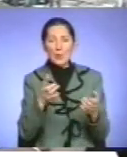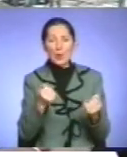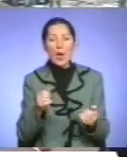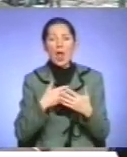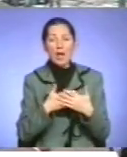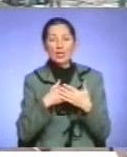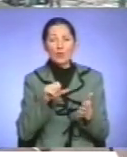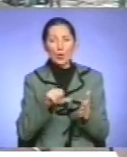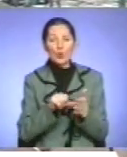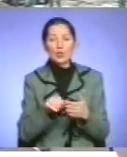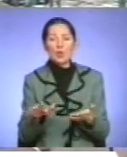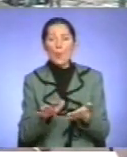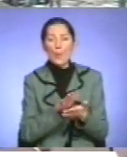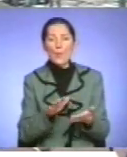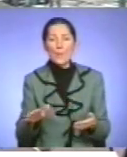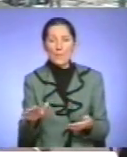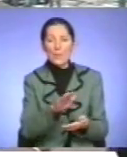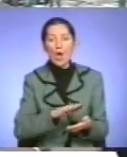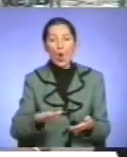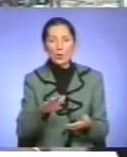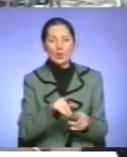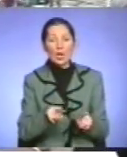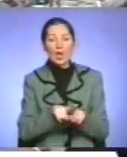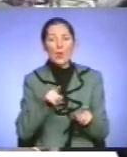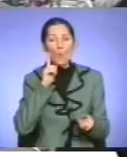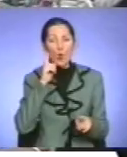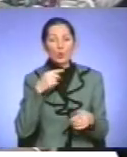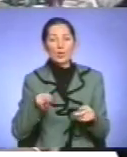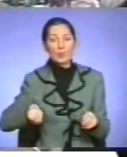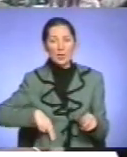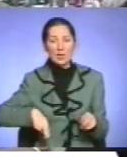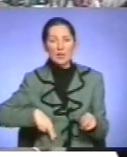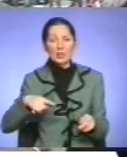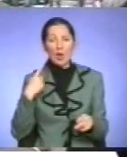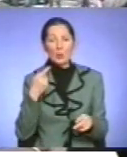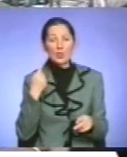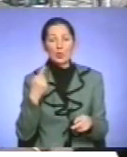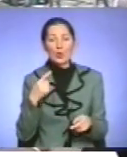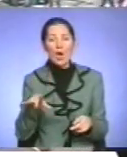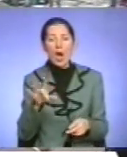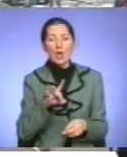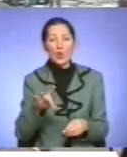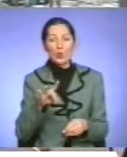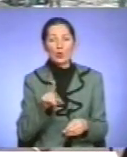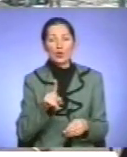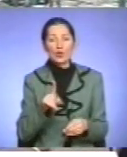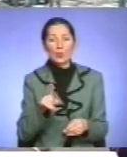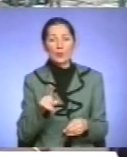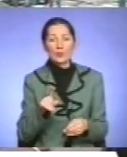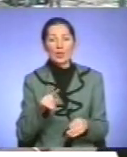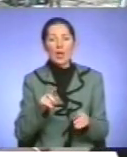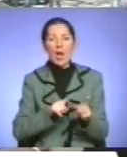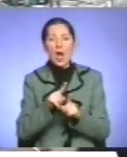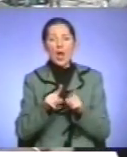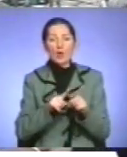благоустрої населеного пункту, ну і молодь адміністрації обласної і районної, щоб